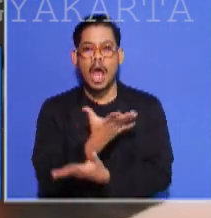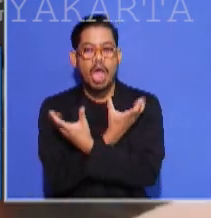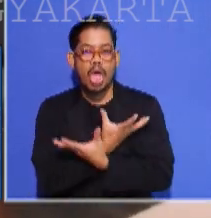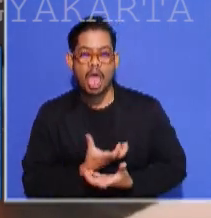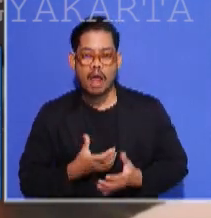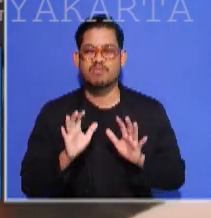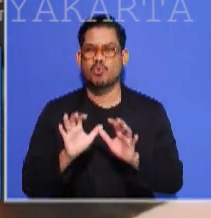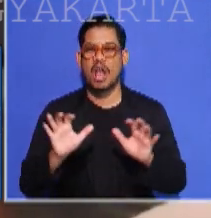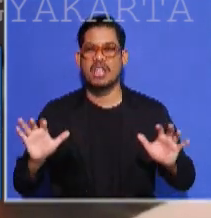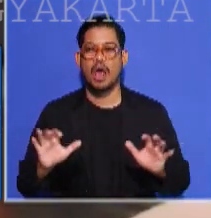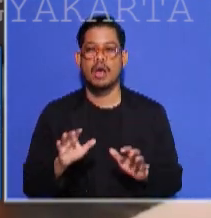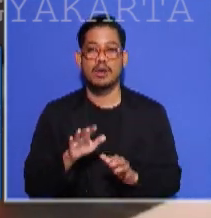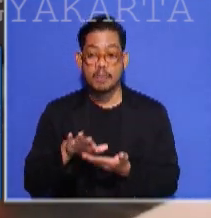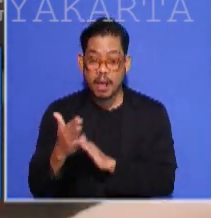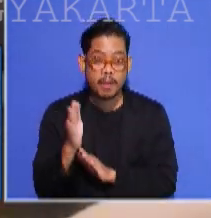berada